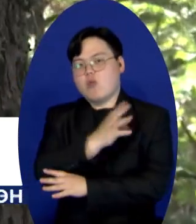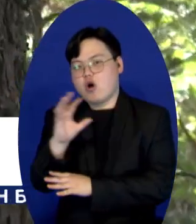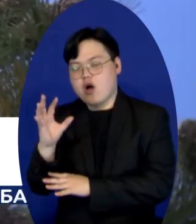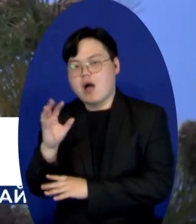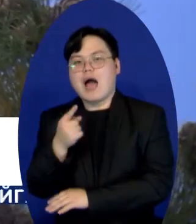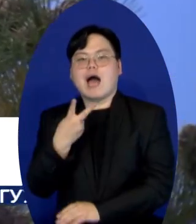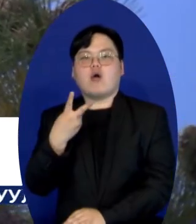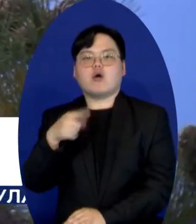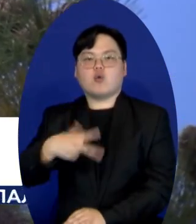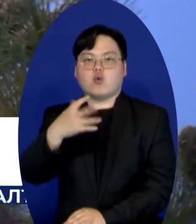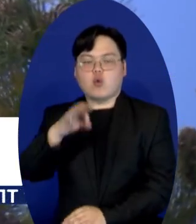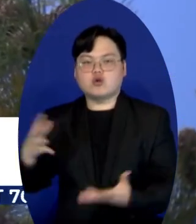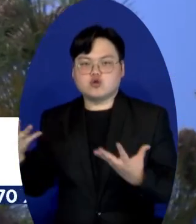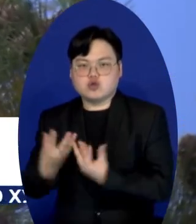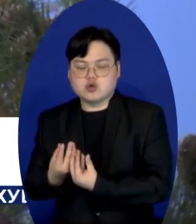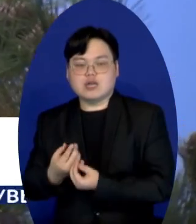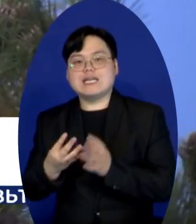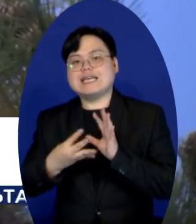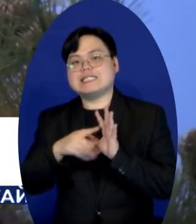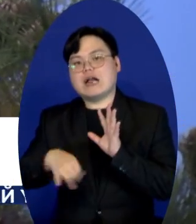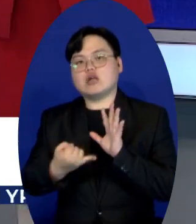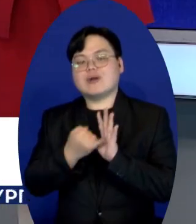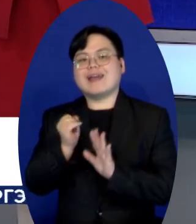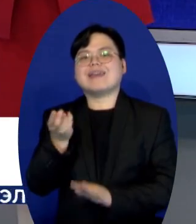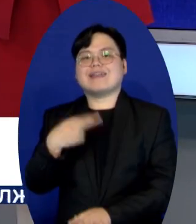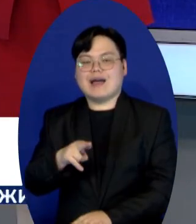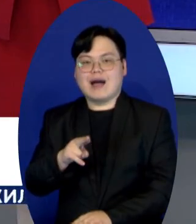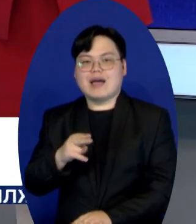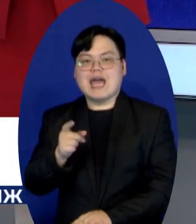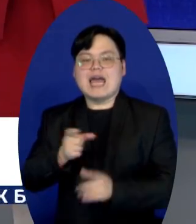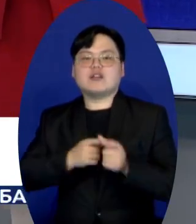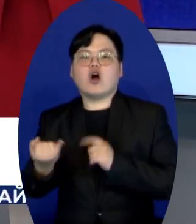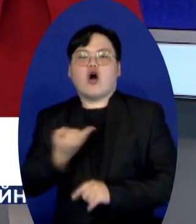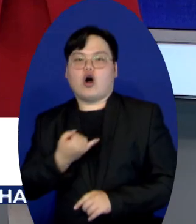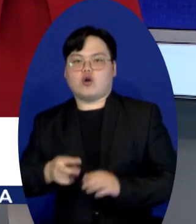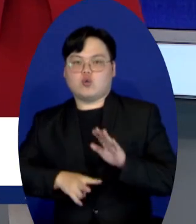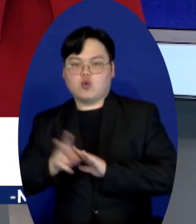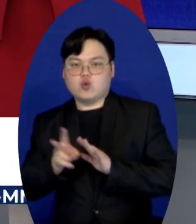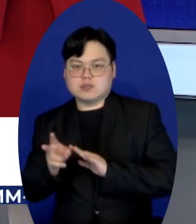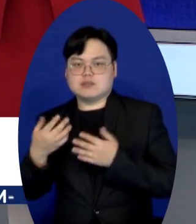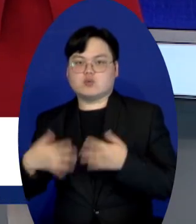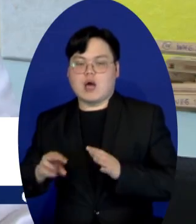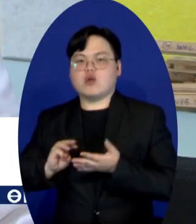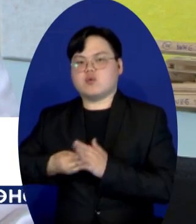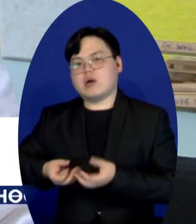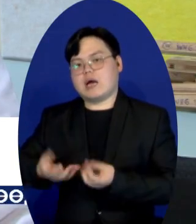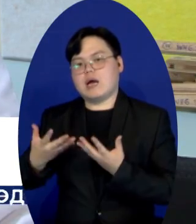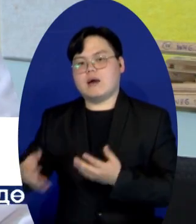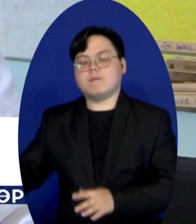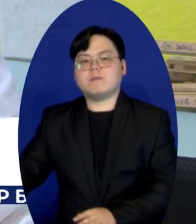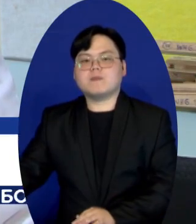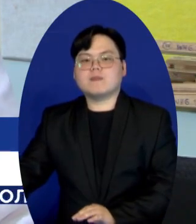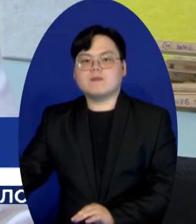12.3% багасч за 9.6 их ноёд төргийн эколог эдийн засгийн хохирол учрсан байна гэсэн тооцоолыг гаргасан байна.